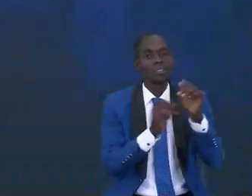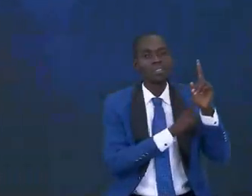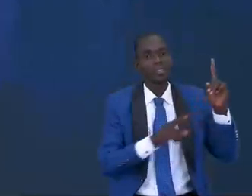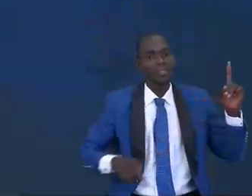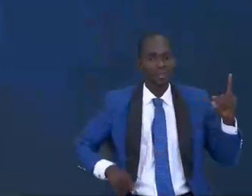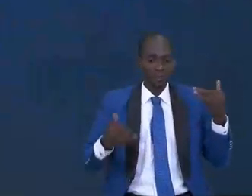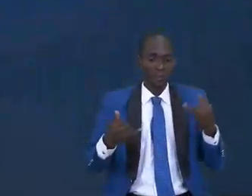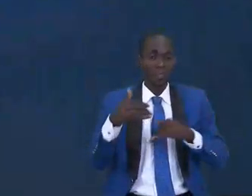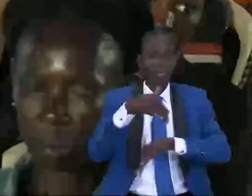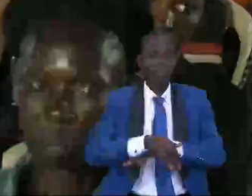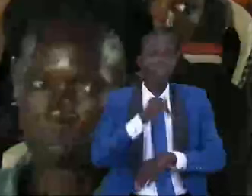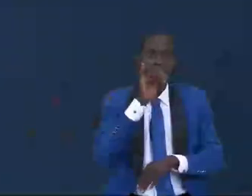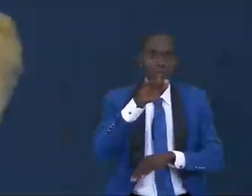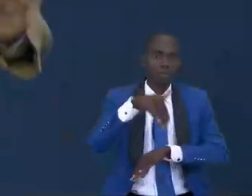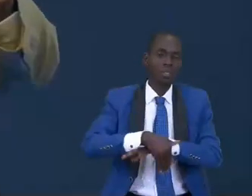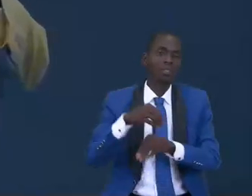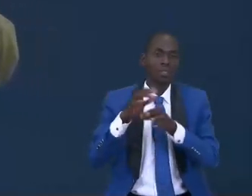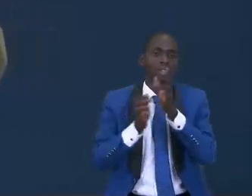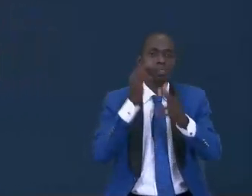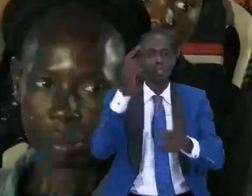Dieu, ce soir, c'est pour vous.